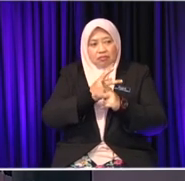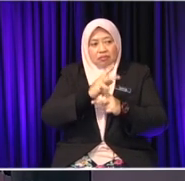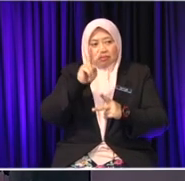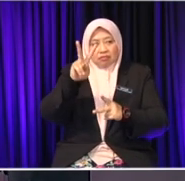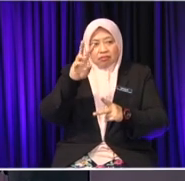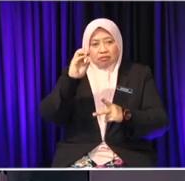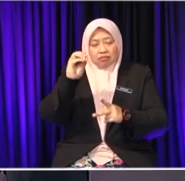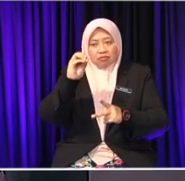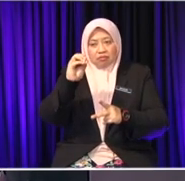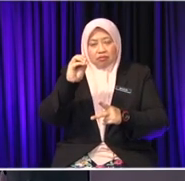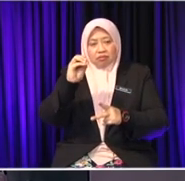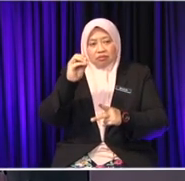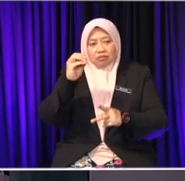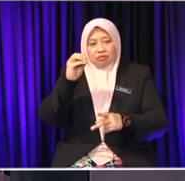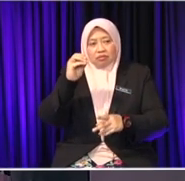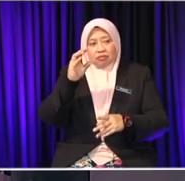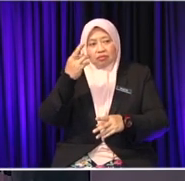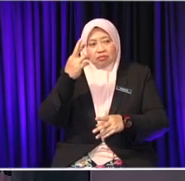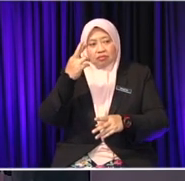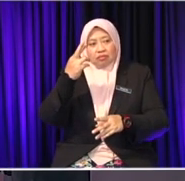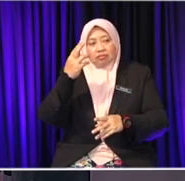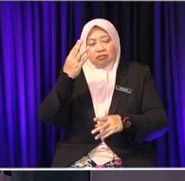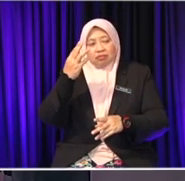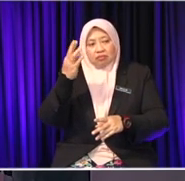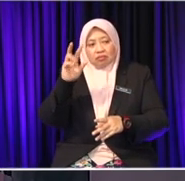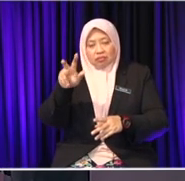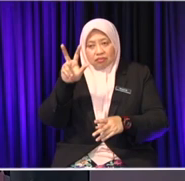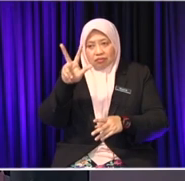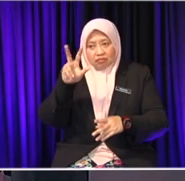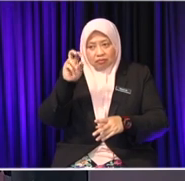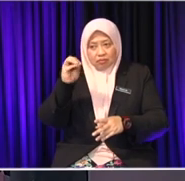untuk Semenanjung 26 Ringgit Oke